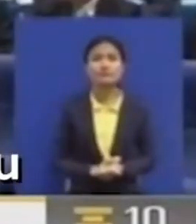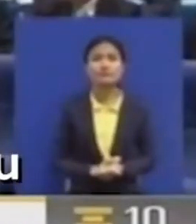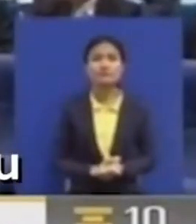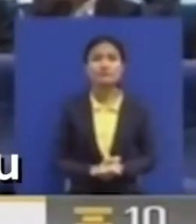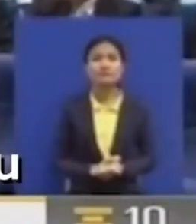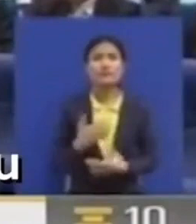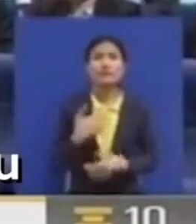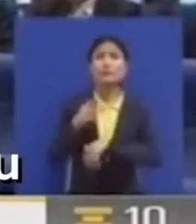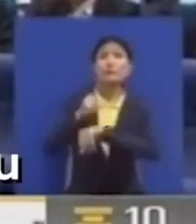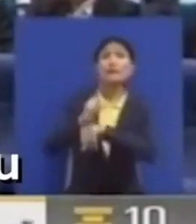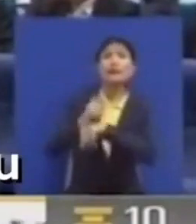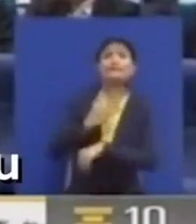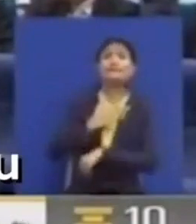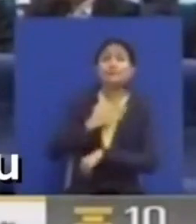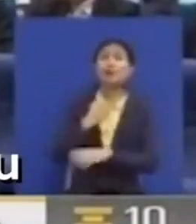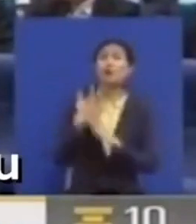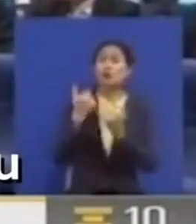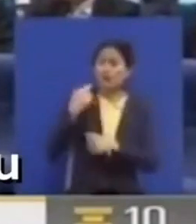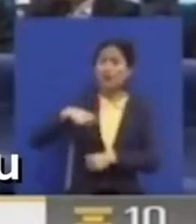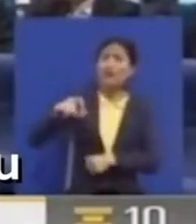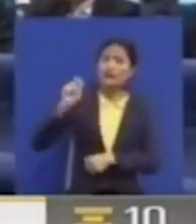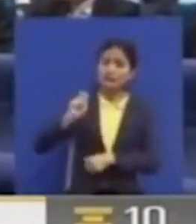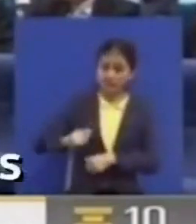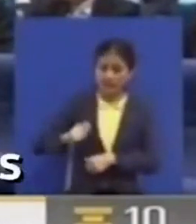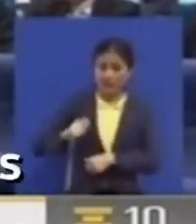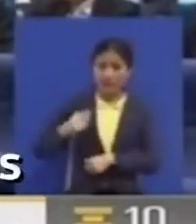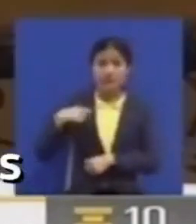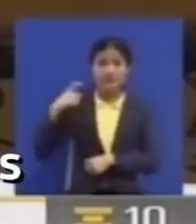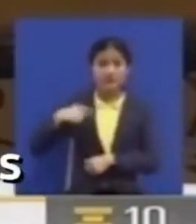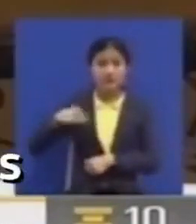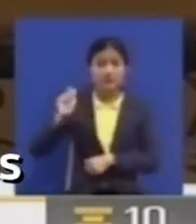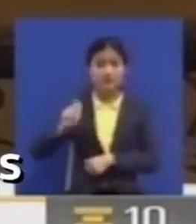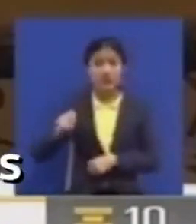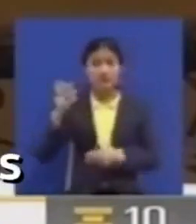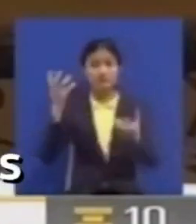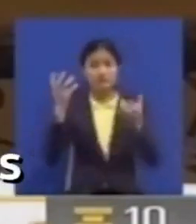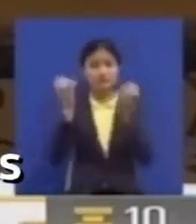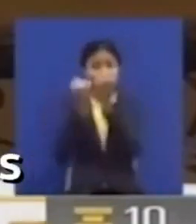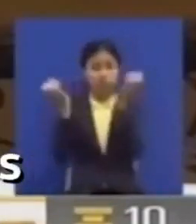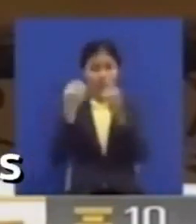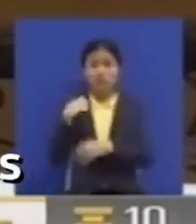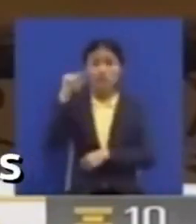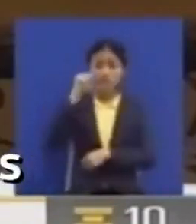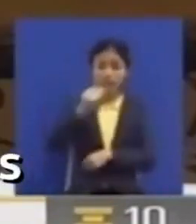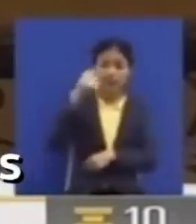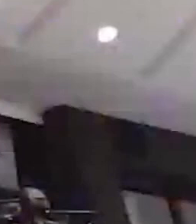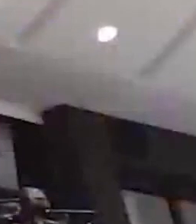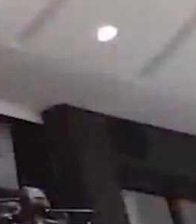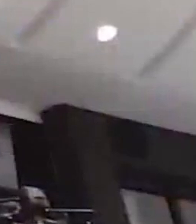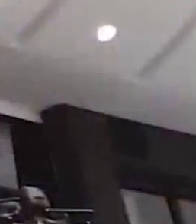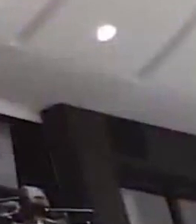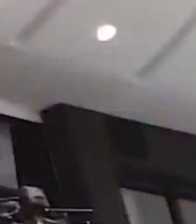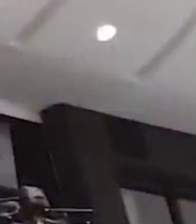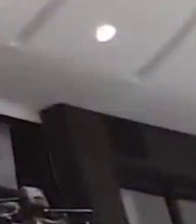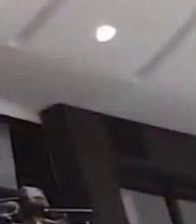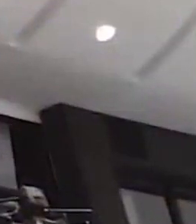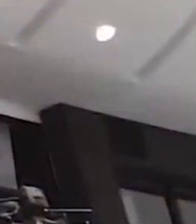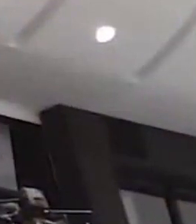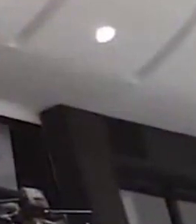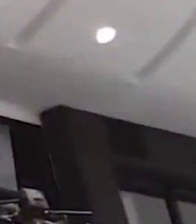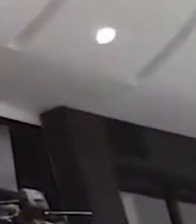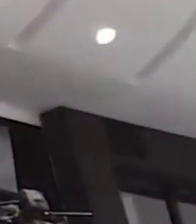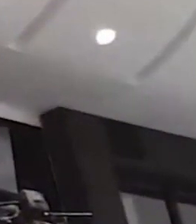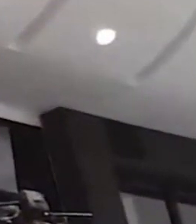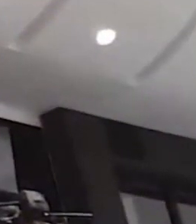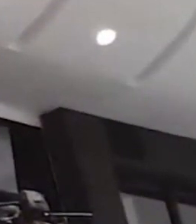แล้ววันนี้เอาความรู้สึกวันนี้บ้างวันนี้พอเห็นเหตุการณ์วันนั้นเนี่ยเรามองภาพตัวเองแล้วก็ภาพเพื่อนๆ นักการเมืองทั้ง